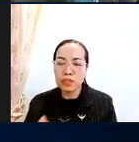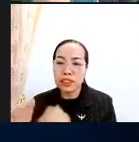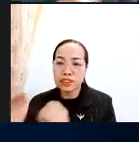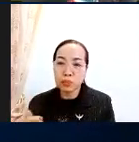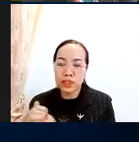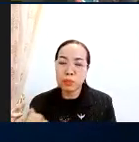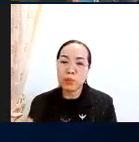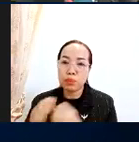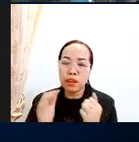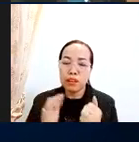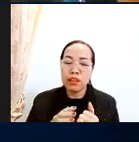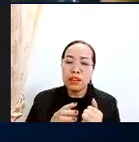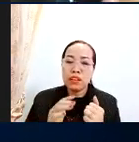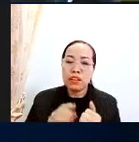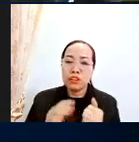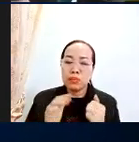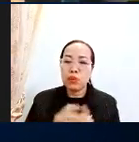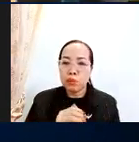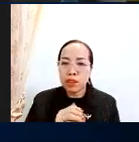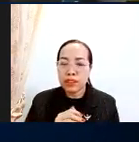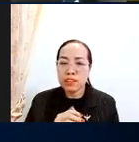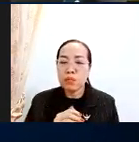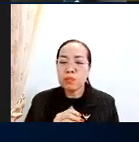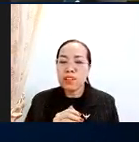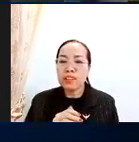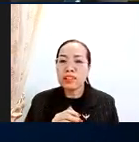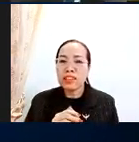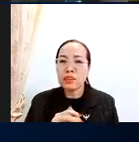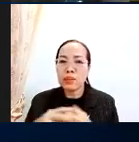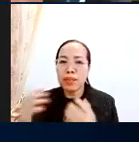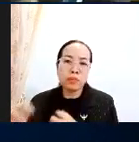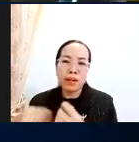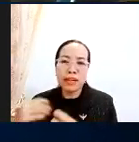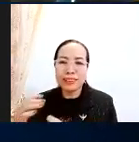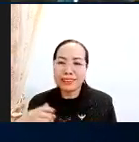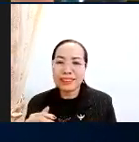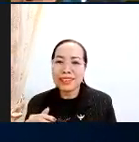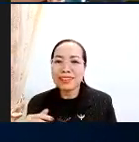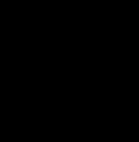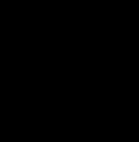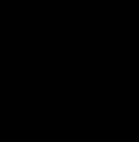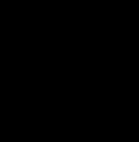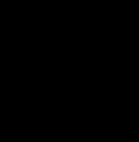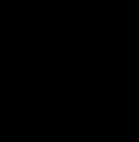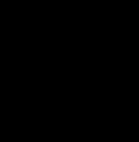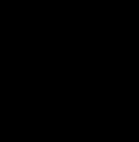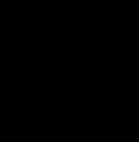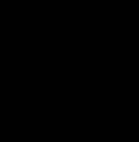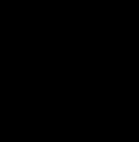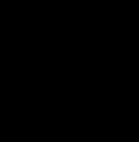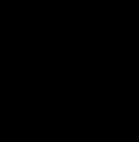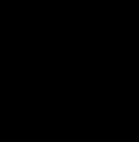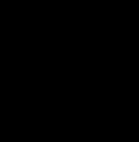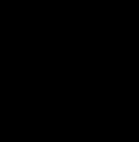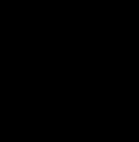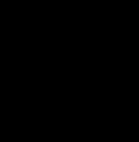cha đối nhân nhóm chân bị môn máu chùm nuôi bỏ nhiệt nhóm cứ nhiên cho mình bạch và bạc tăng chất ấy tới do tờ lôi tới cắt sọc máu lụa